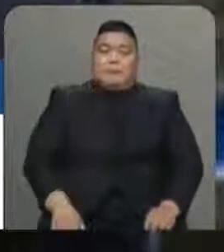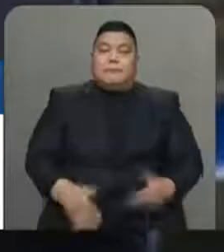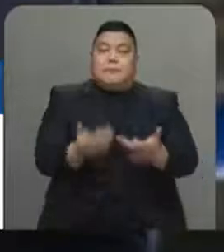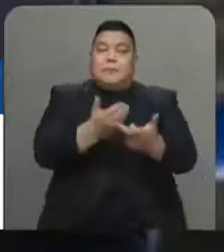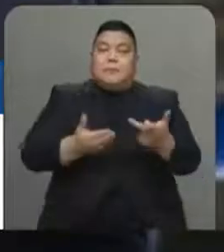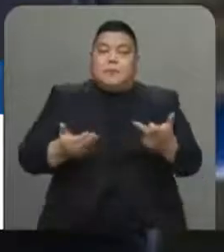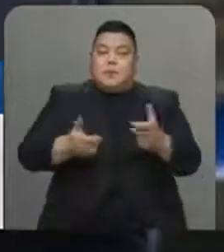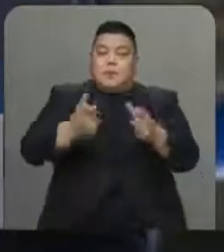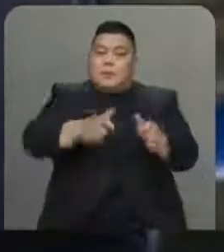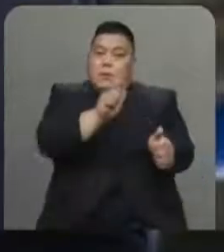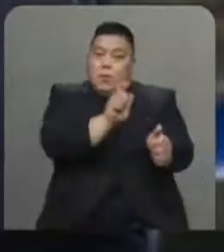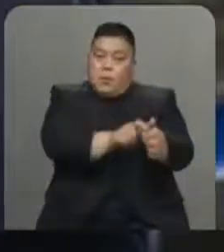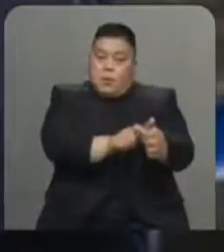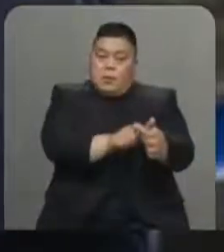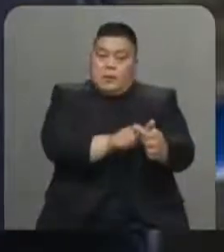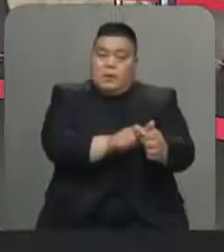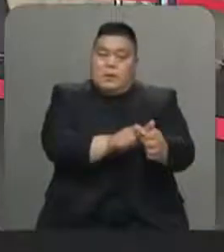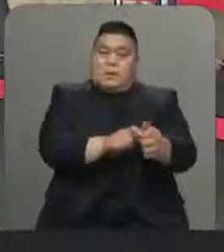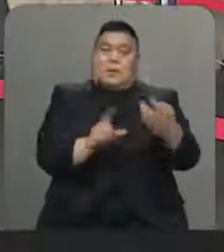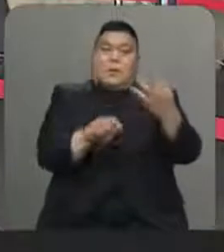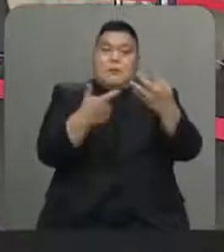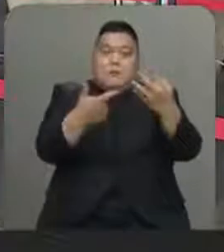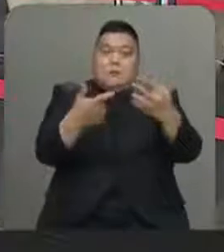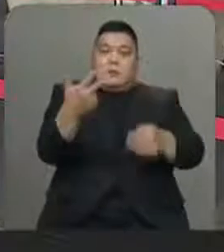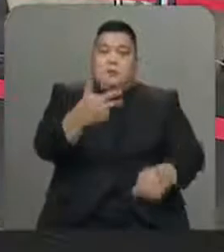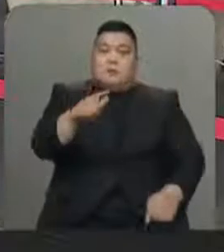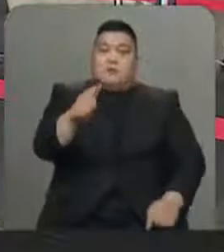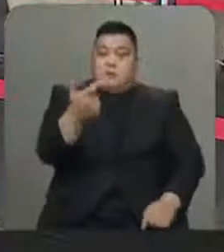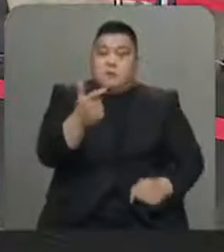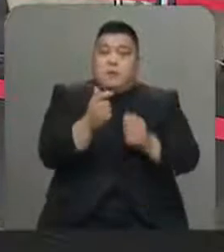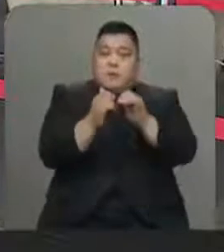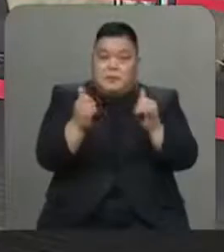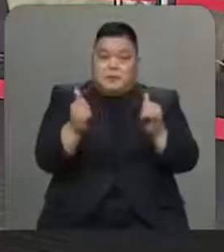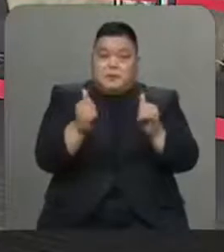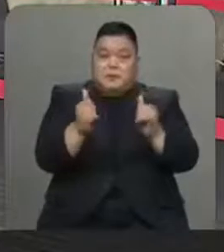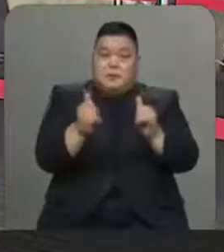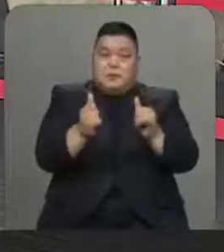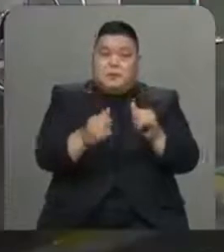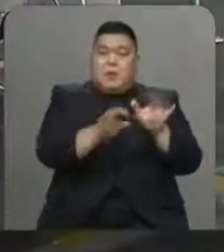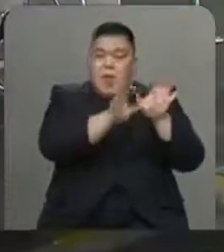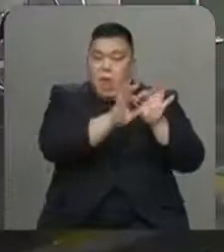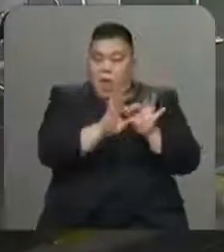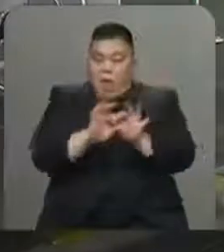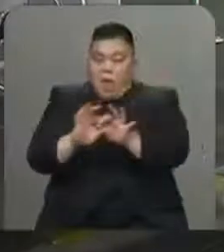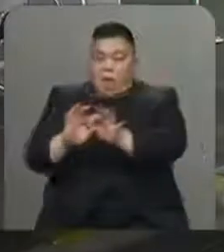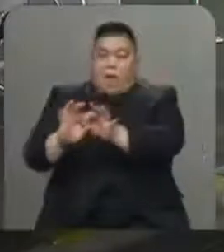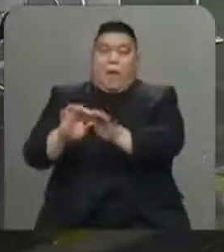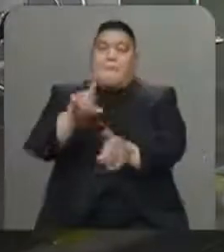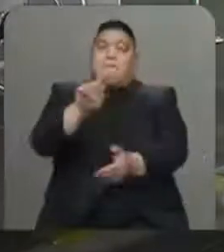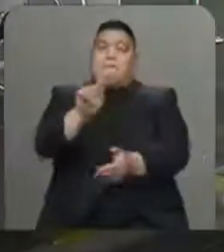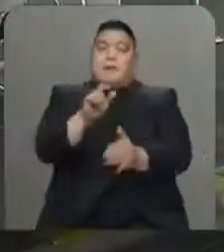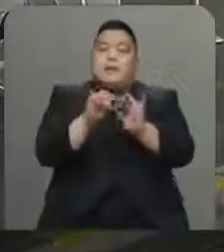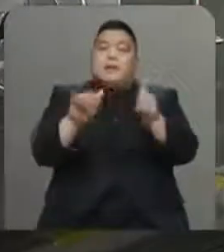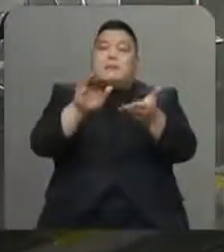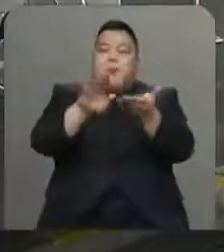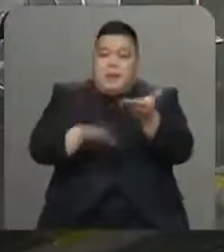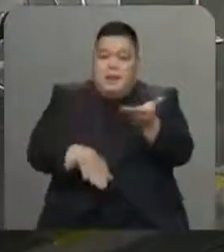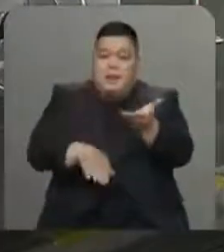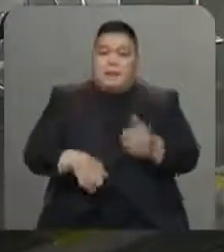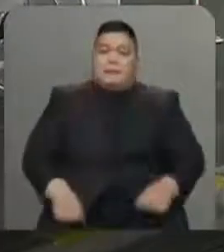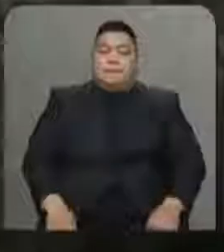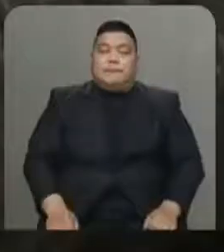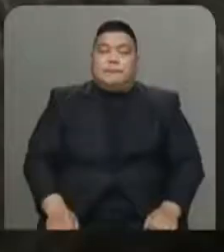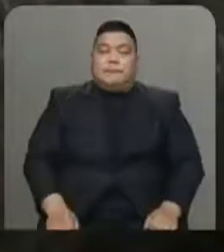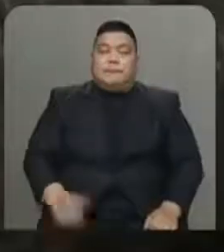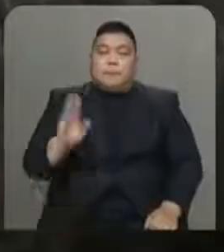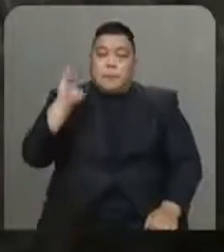하루 신규 확진자 수가 지난 6일 7,600명대를 기록한 데 이어 열흘째 만 명 이하를 유지하고 있습니다. 최근